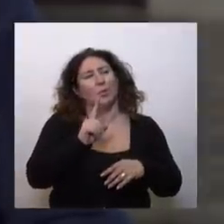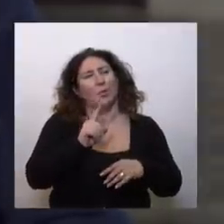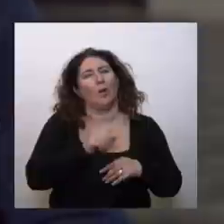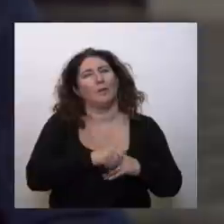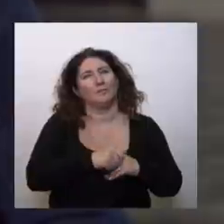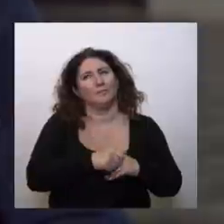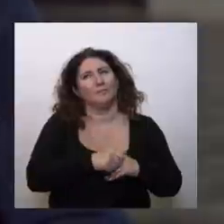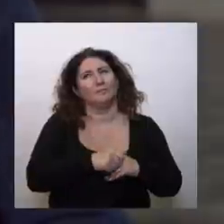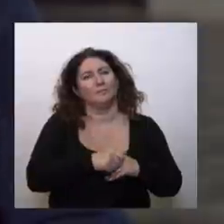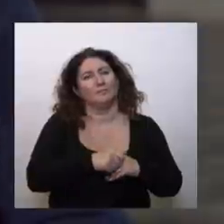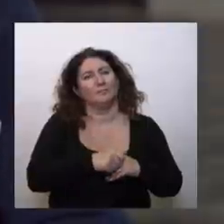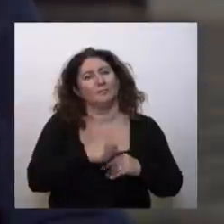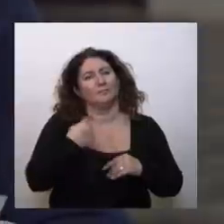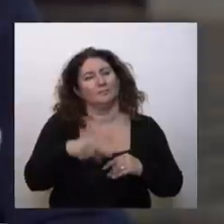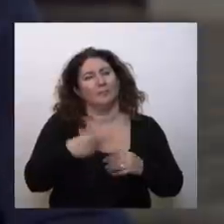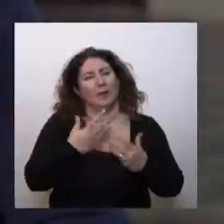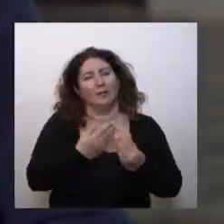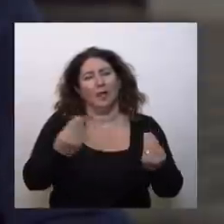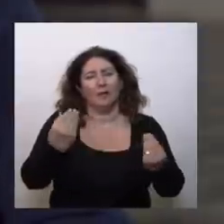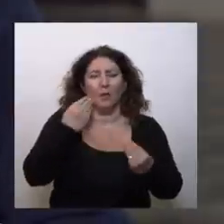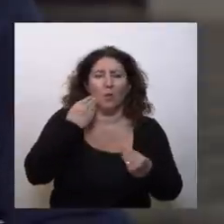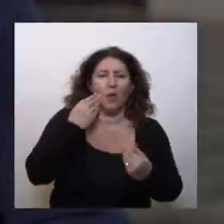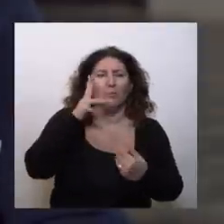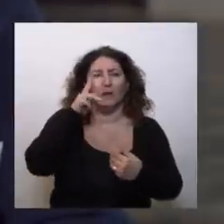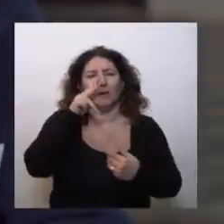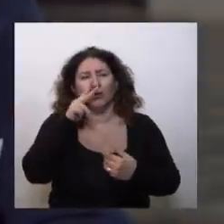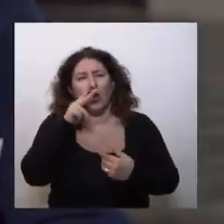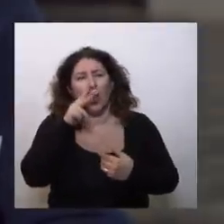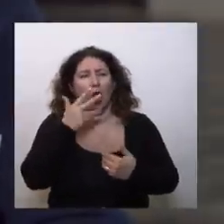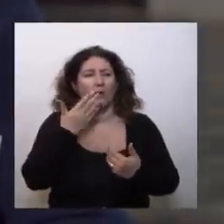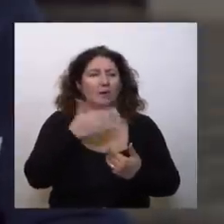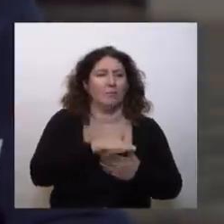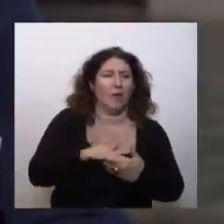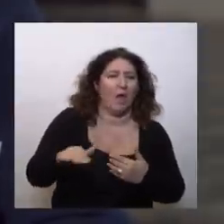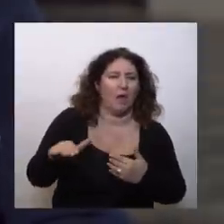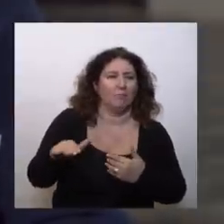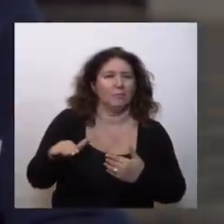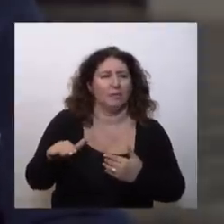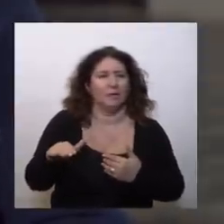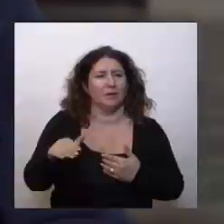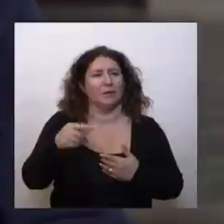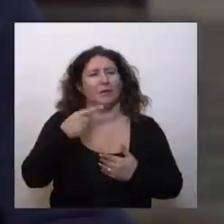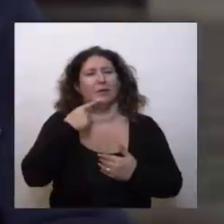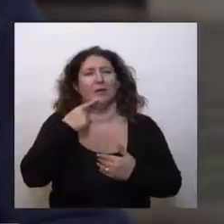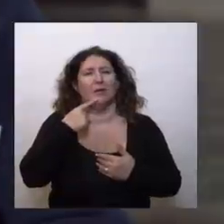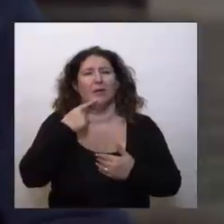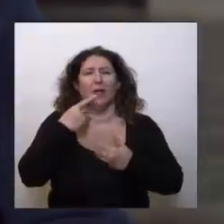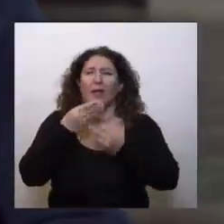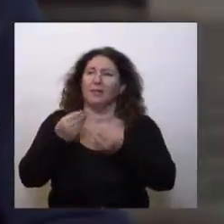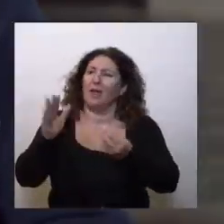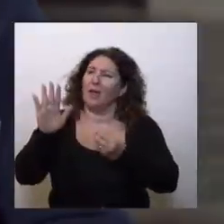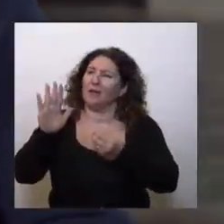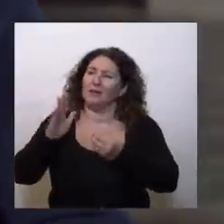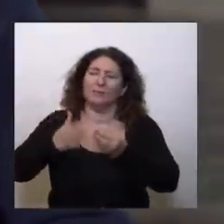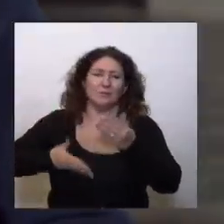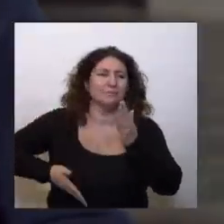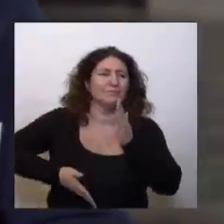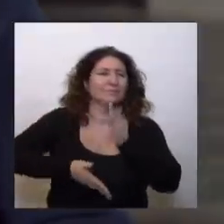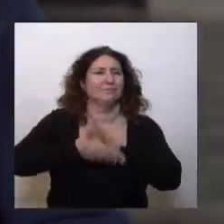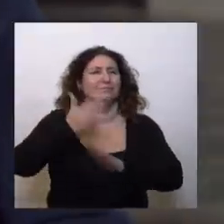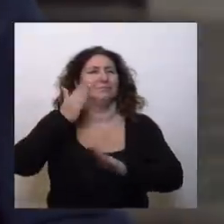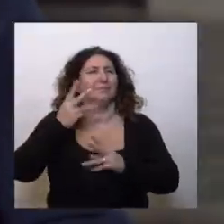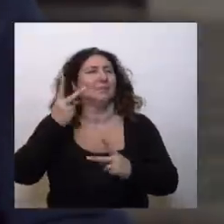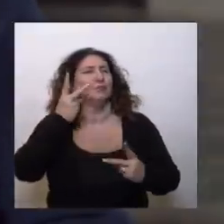migliaia e migliaia di donne, uomini, bambini, in esodo dalle loro terre, verso la speranza di un